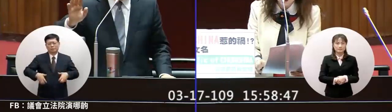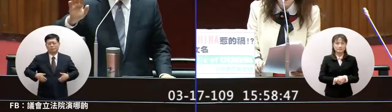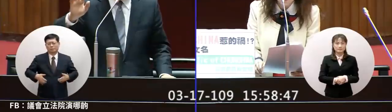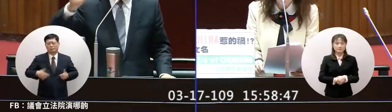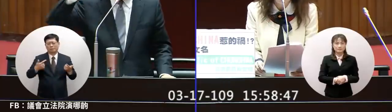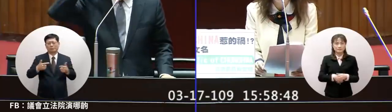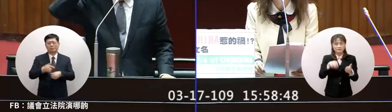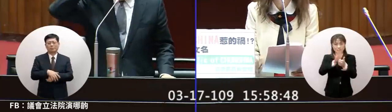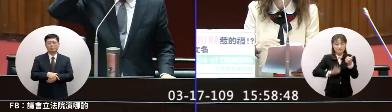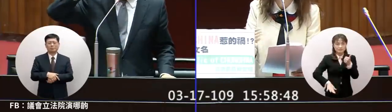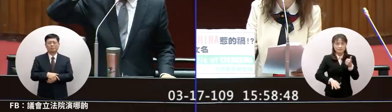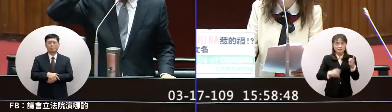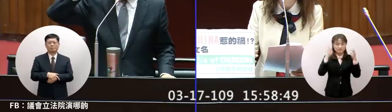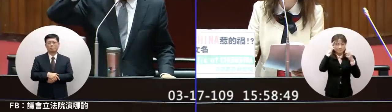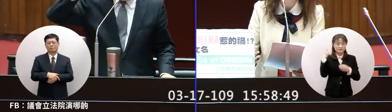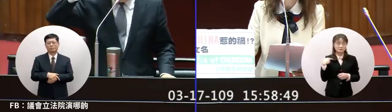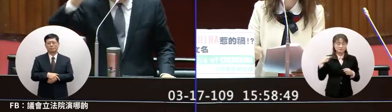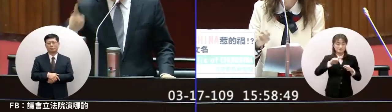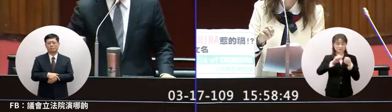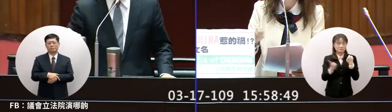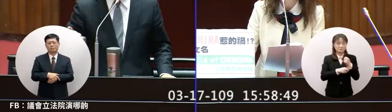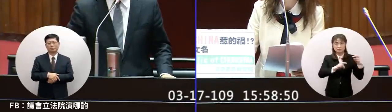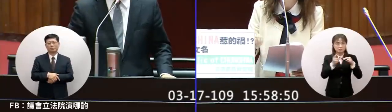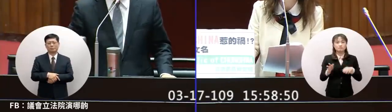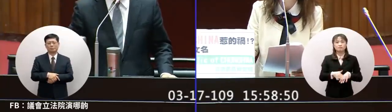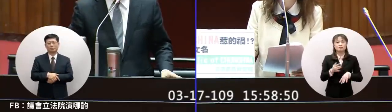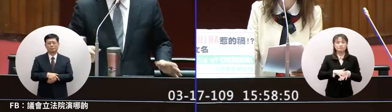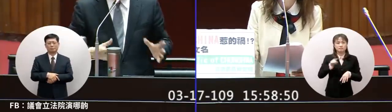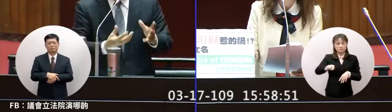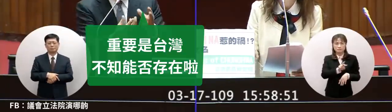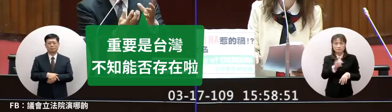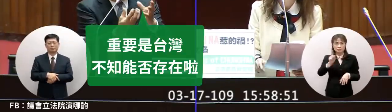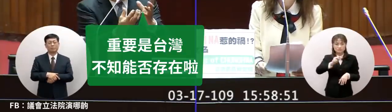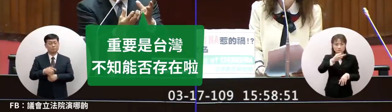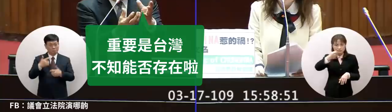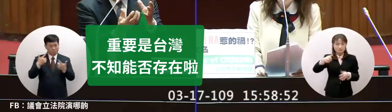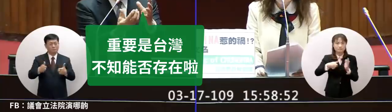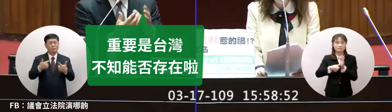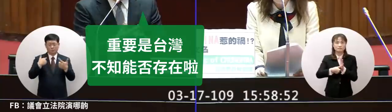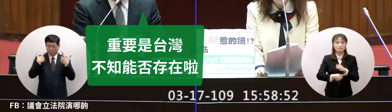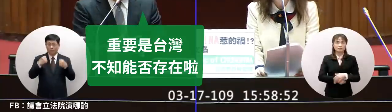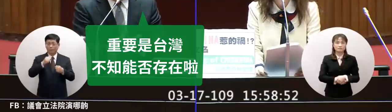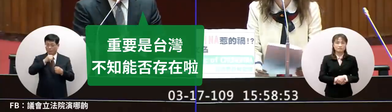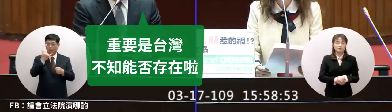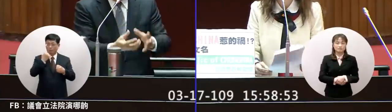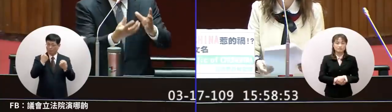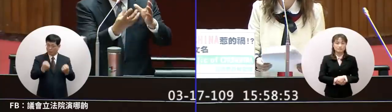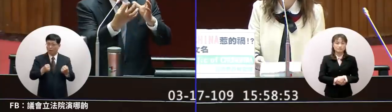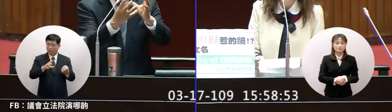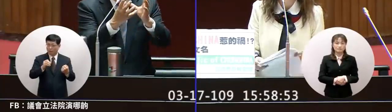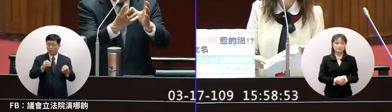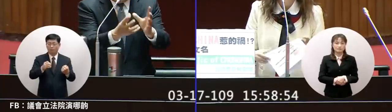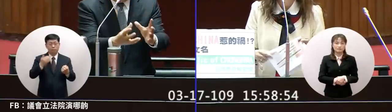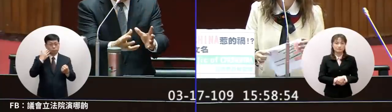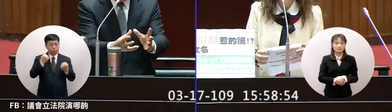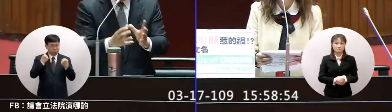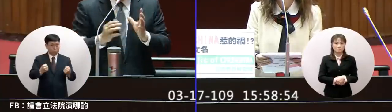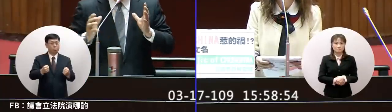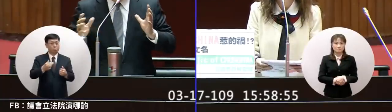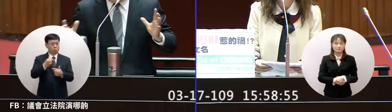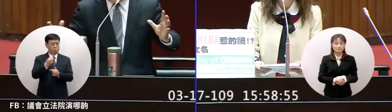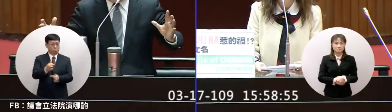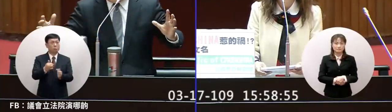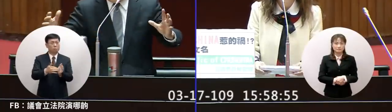不涉及修宪的这个展出嘛。 我感觉 就是英文的反应。 重要是台湾在当存在未啦？啊，存在哦